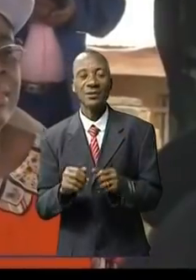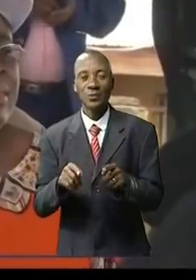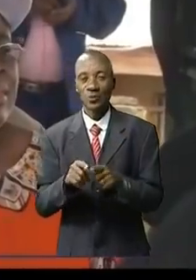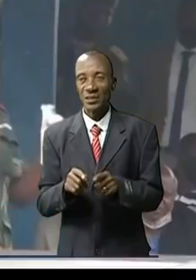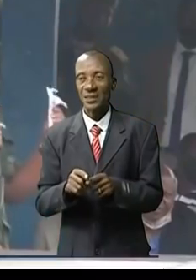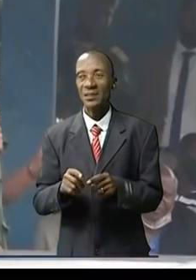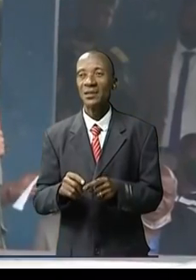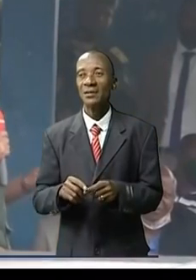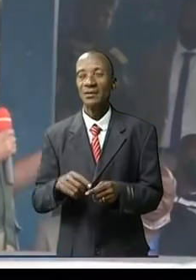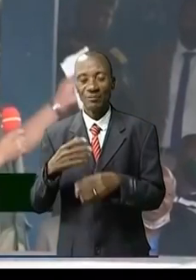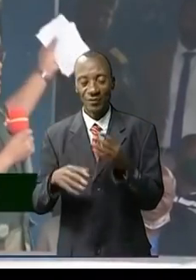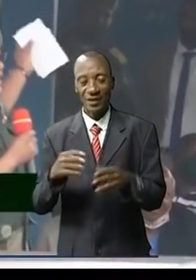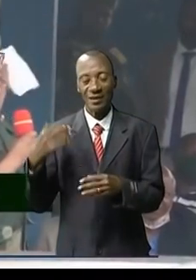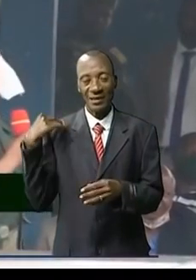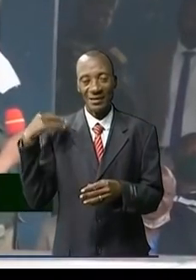développement.